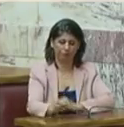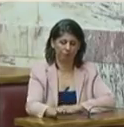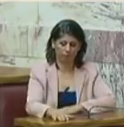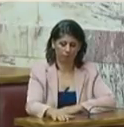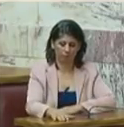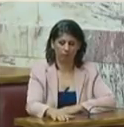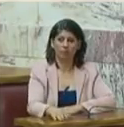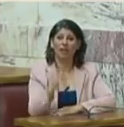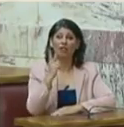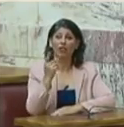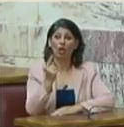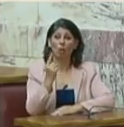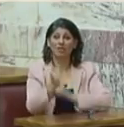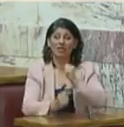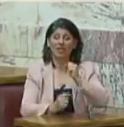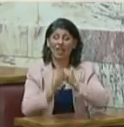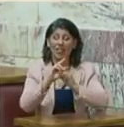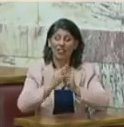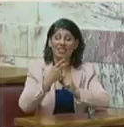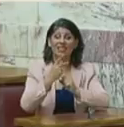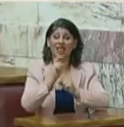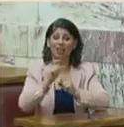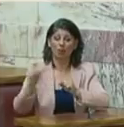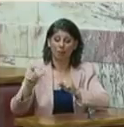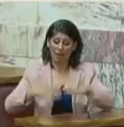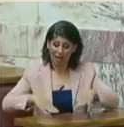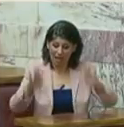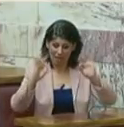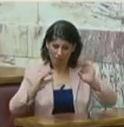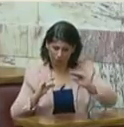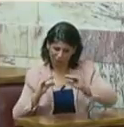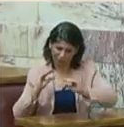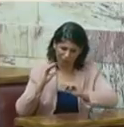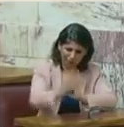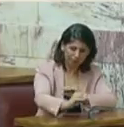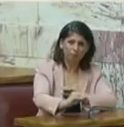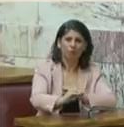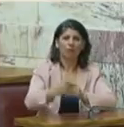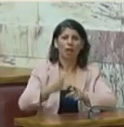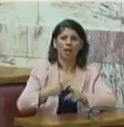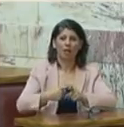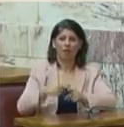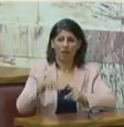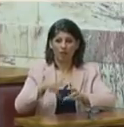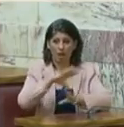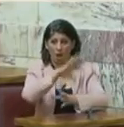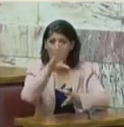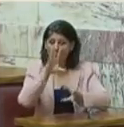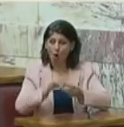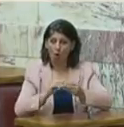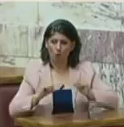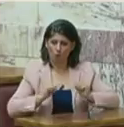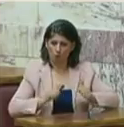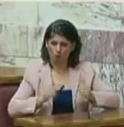και 2,5 δισεκατομμύρια σε πρώτη φάση. Τα παραπάνω σε συνδυασμό με τις επιμέρους πρωτοβουλίες και την ίδρυση των